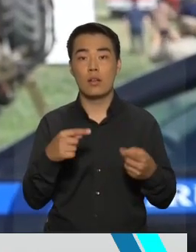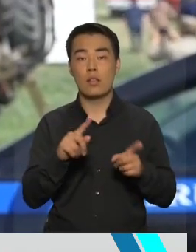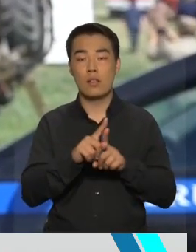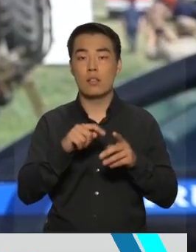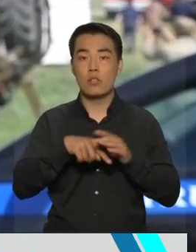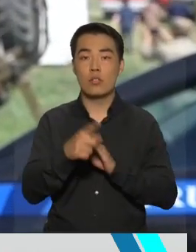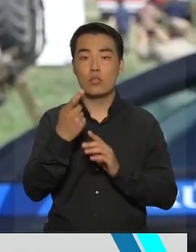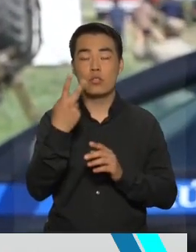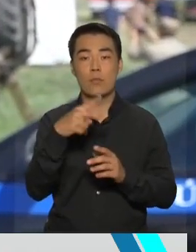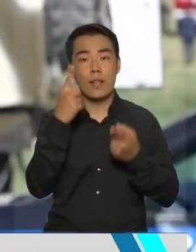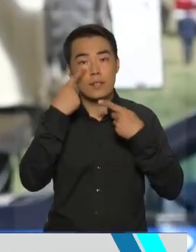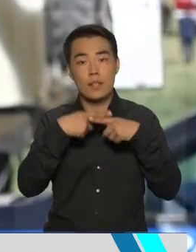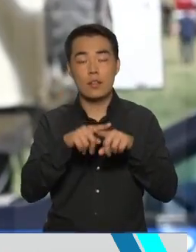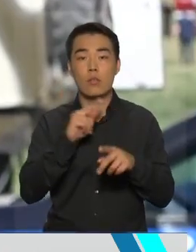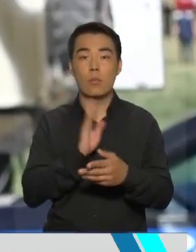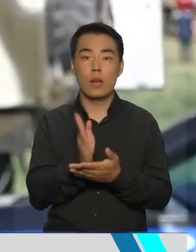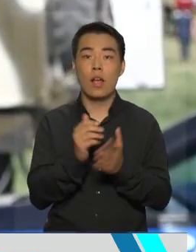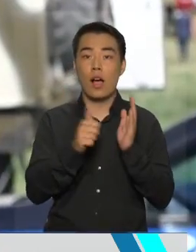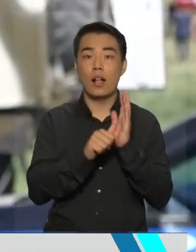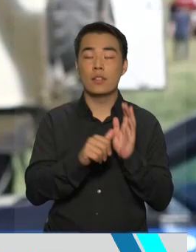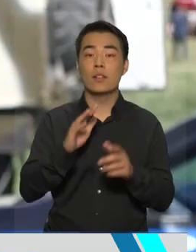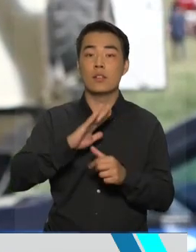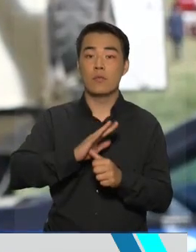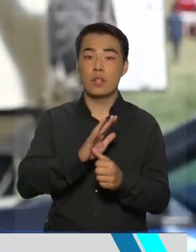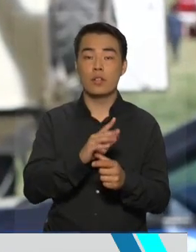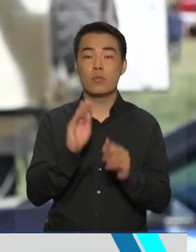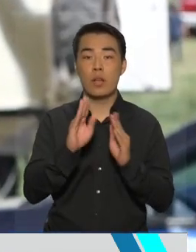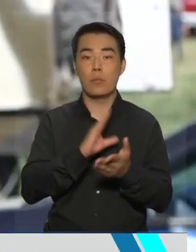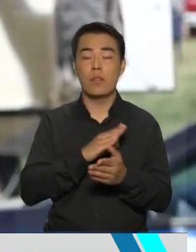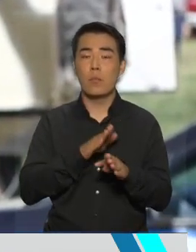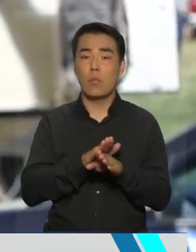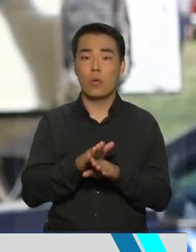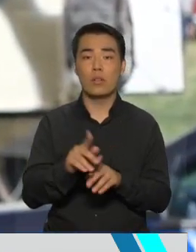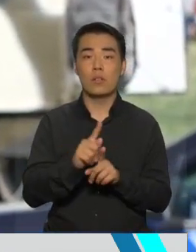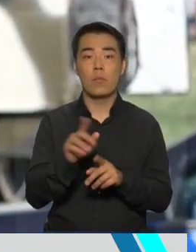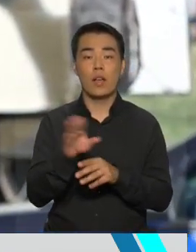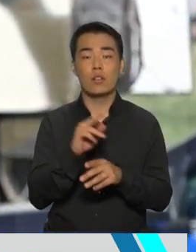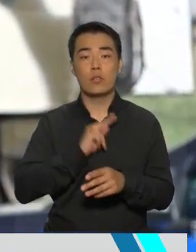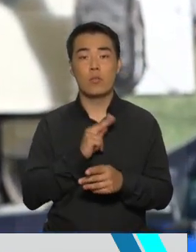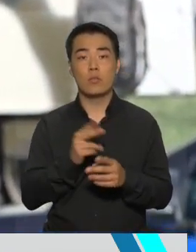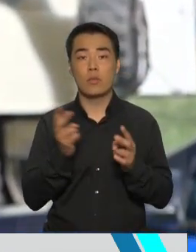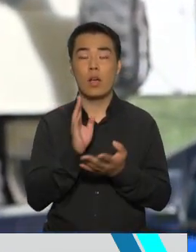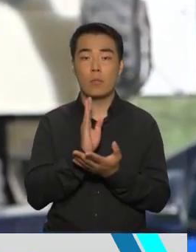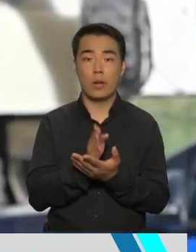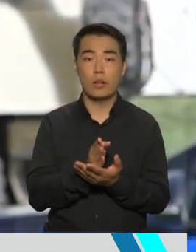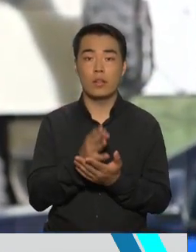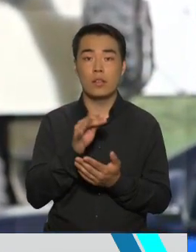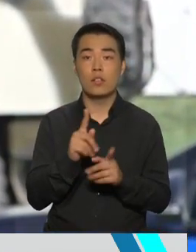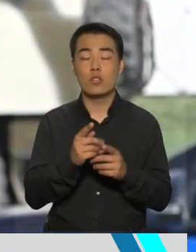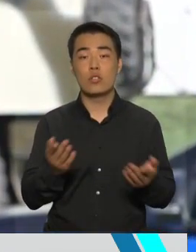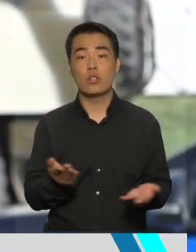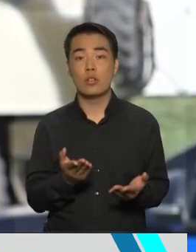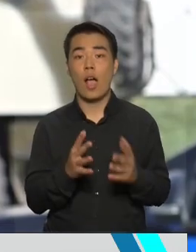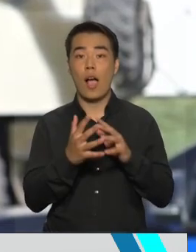астам техника жұмыс жасауда. 6 тікұшақ жұмылдырды. Барлық қажет шаралар қабылданып жатыр. Тұрғындар мен